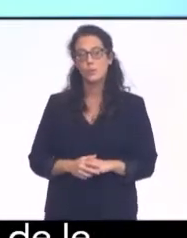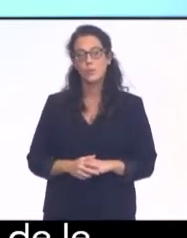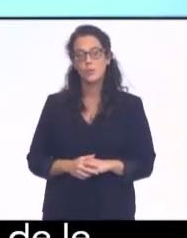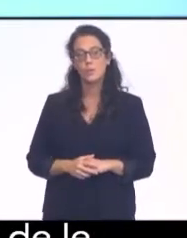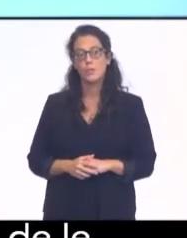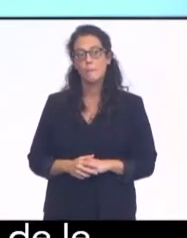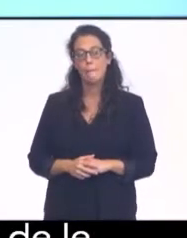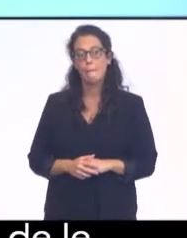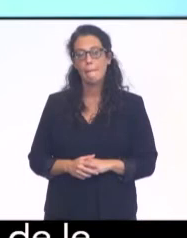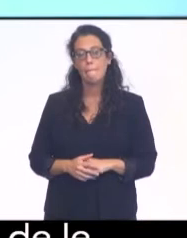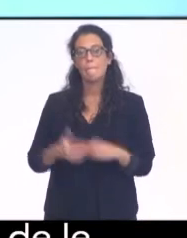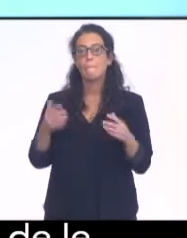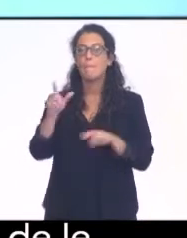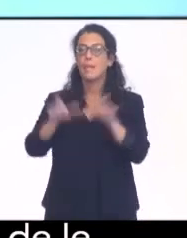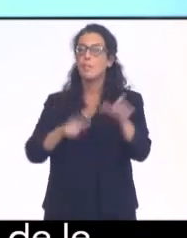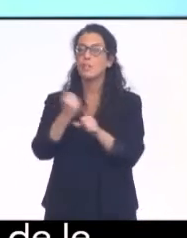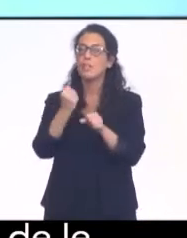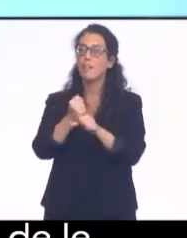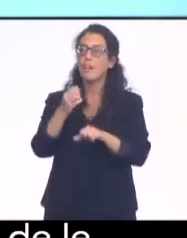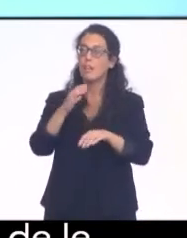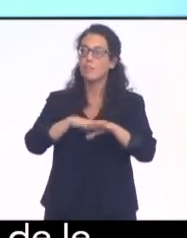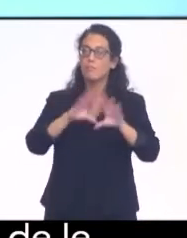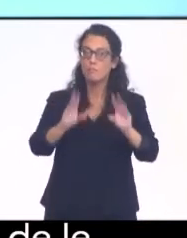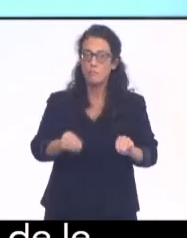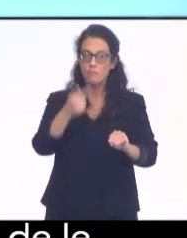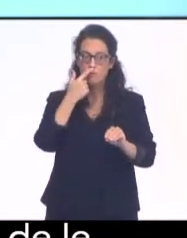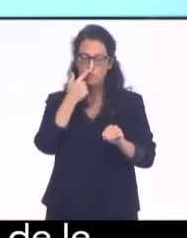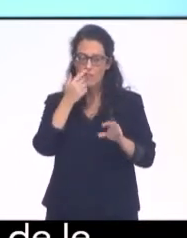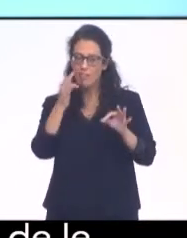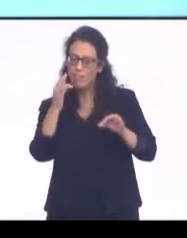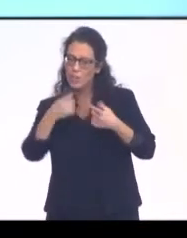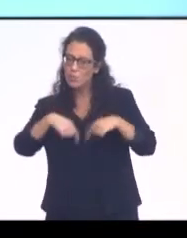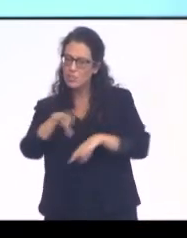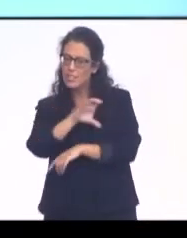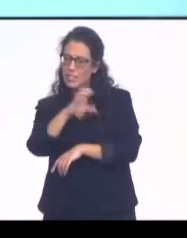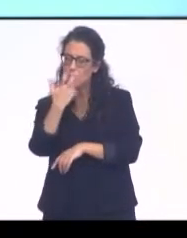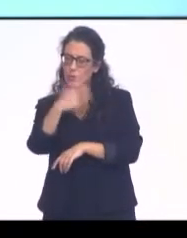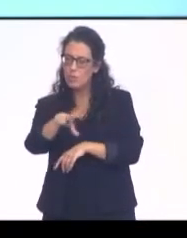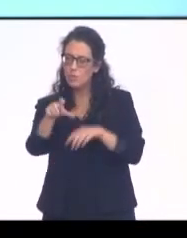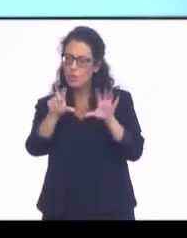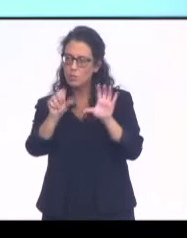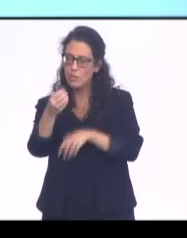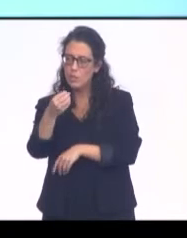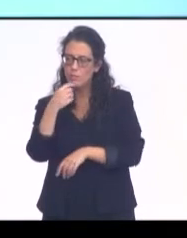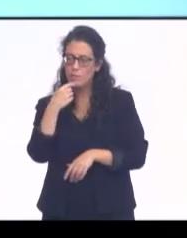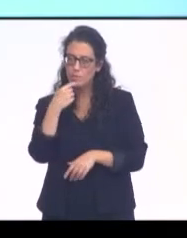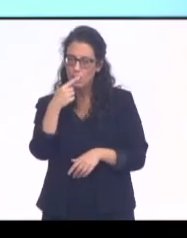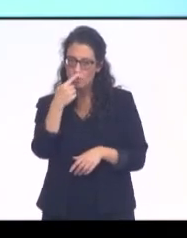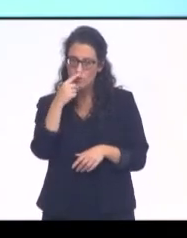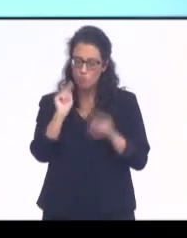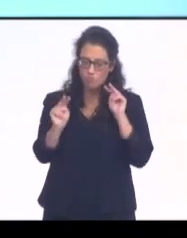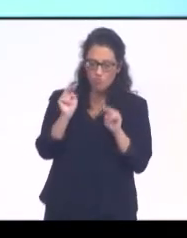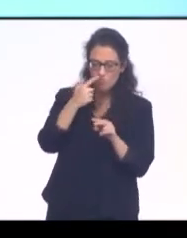d'Hospimédia. Les acteurs de terrain semblent partagés sur les communautés 360. Celles-ci sont vues comme des coopérations non durables, partielles